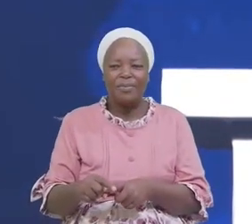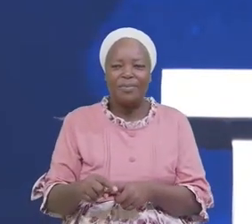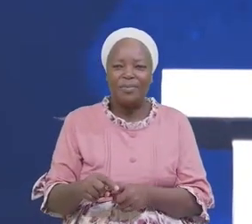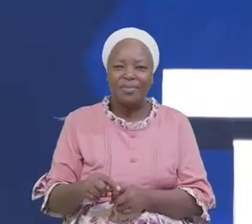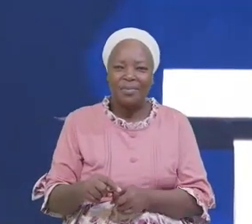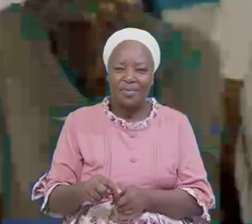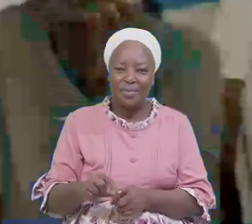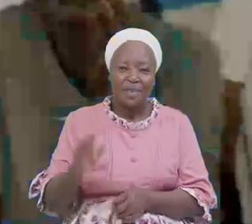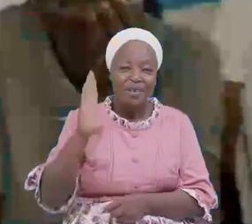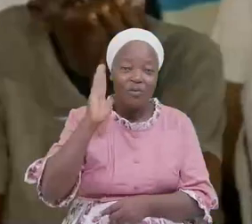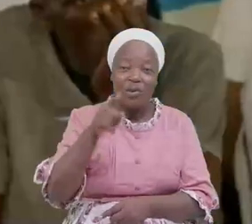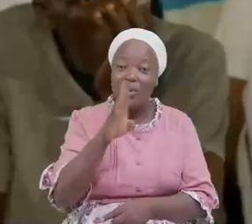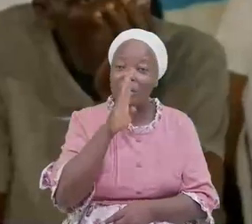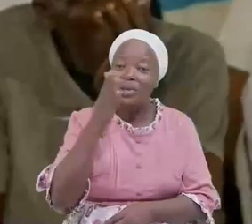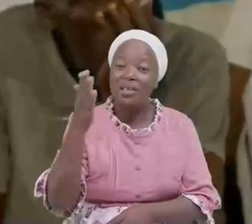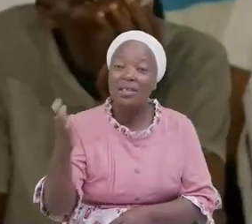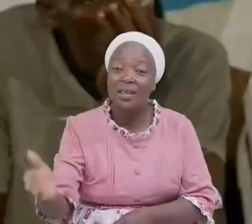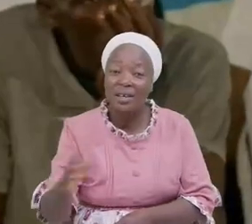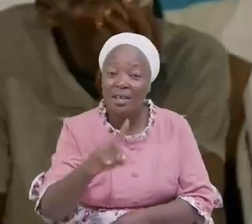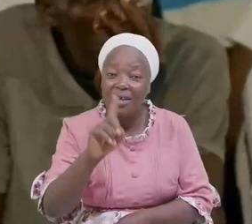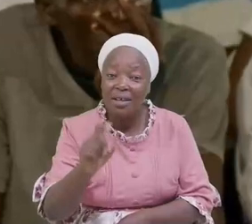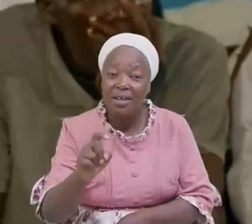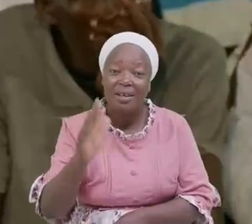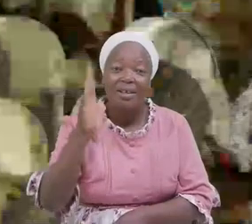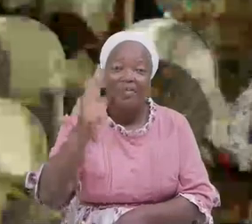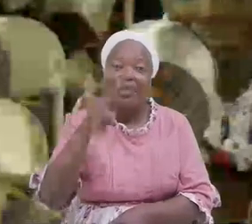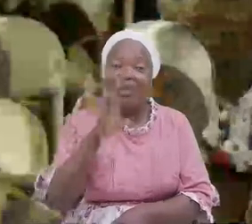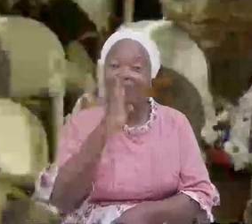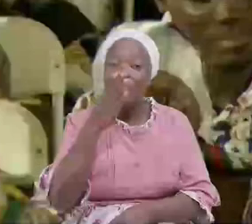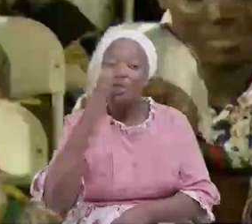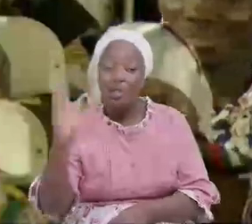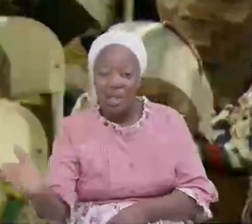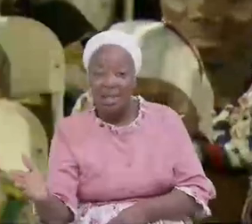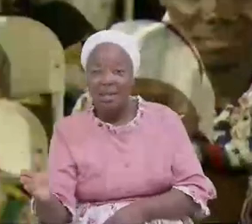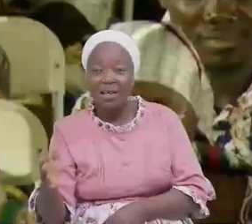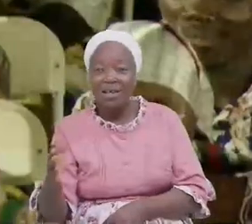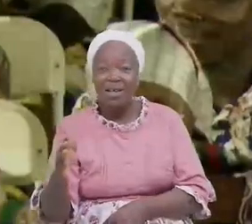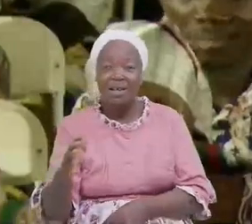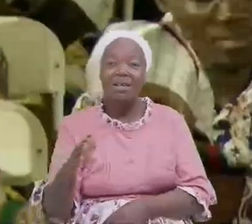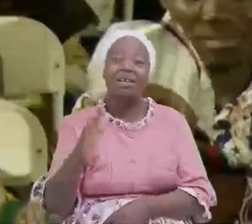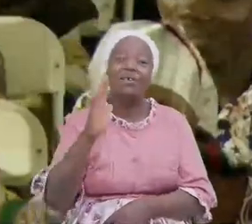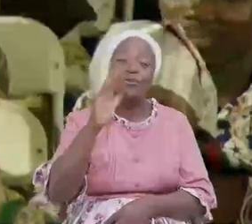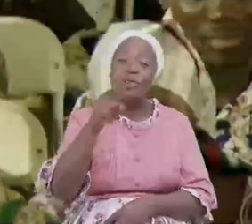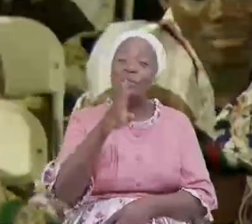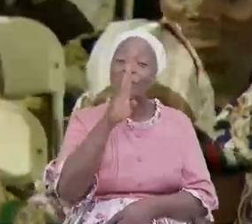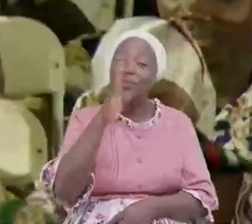Est-ce que tu seras là? J'ai dit, est-ce que tu iras là-bas? Maintenant, Dieu est plus grand que